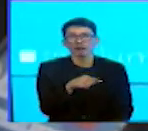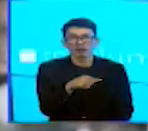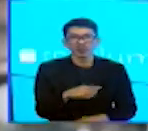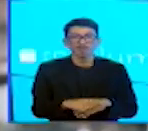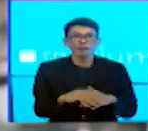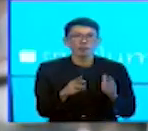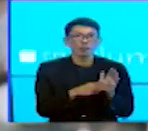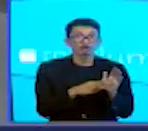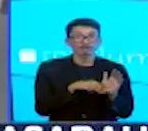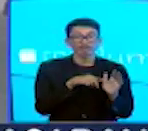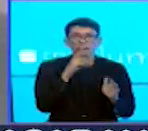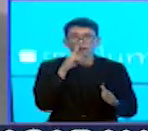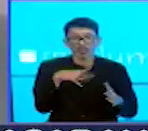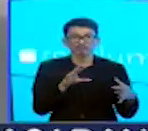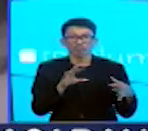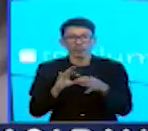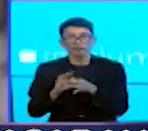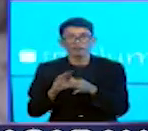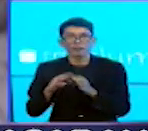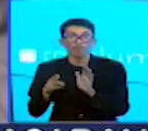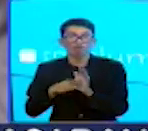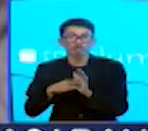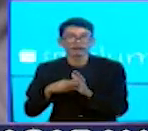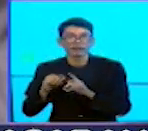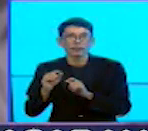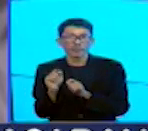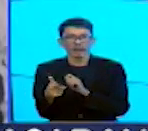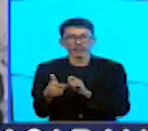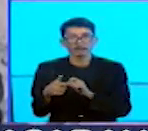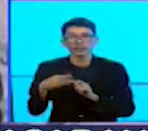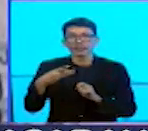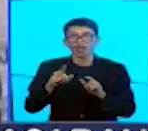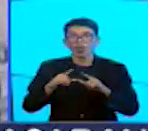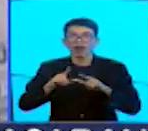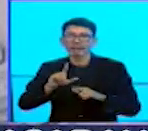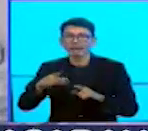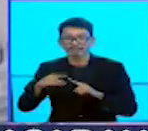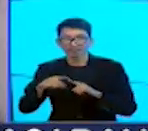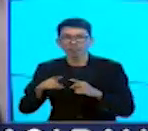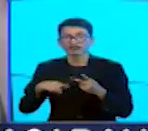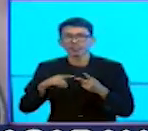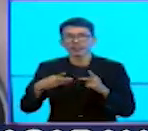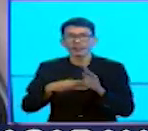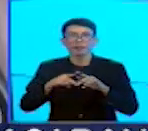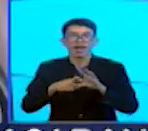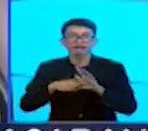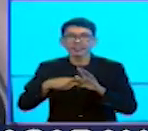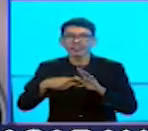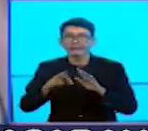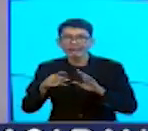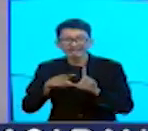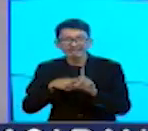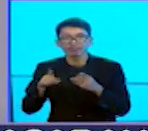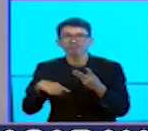Motion Banking juga terintegrasi dengan Motion Pay yang terdiri dari e-wallet, e-money, digital transfer, QRIS, dan